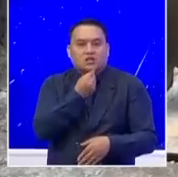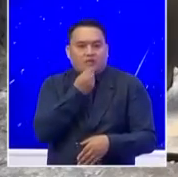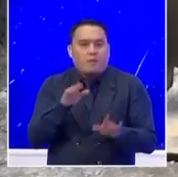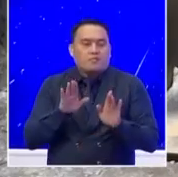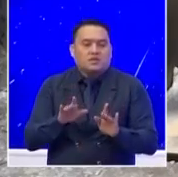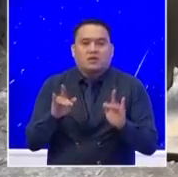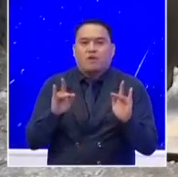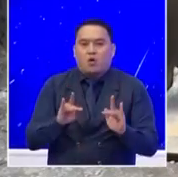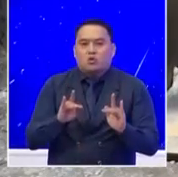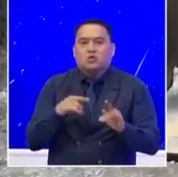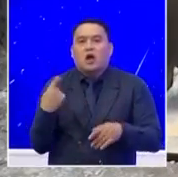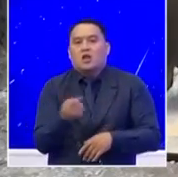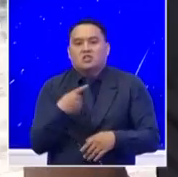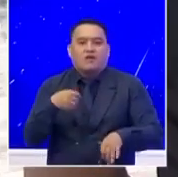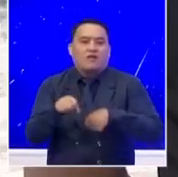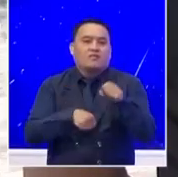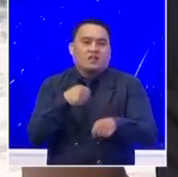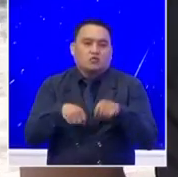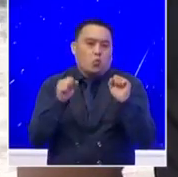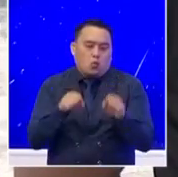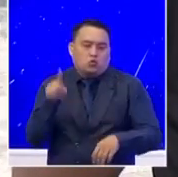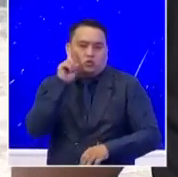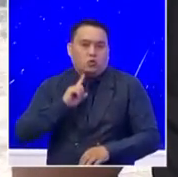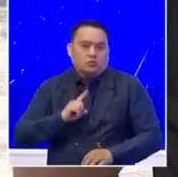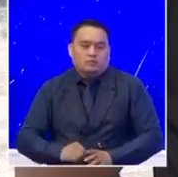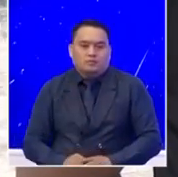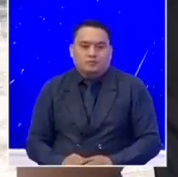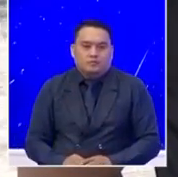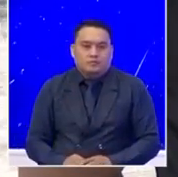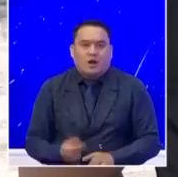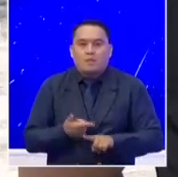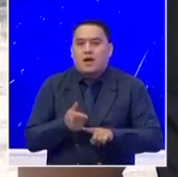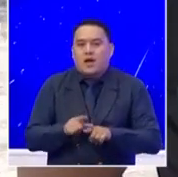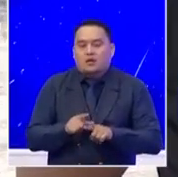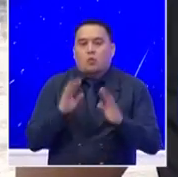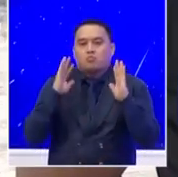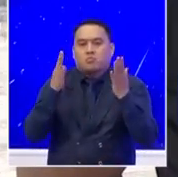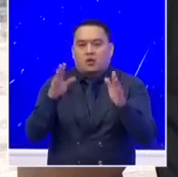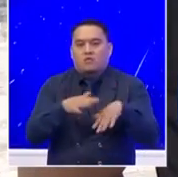художественно-декоративные элементы, кольцевая велодорожка. По данному парку выделены финансовые средства в